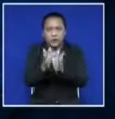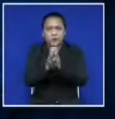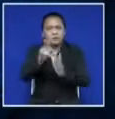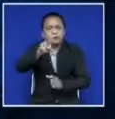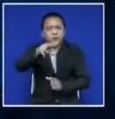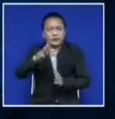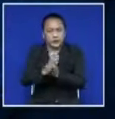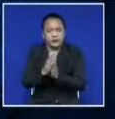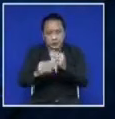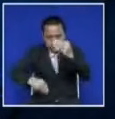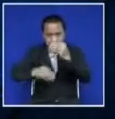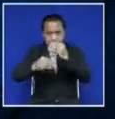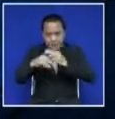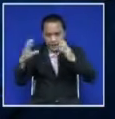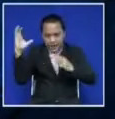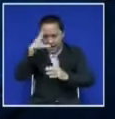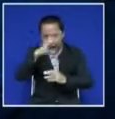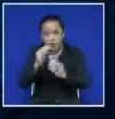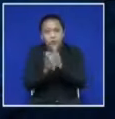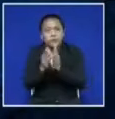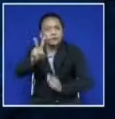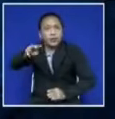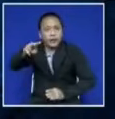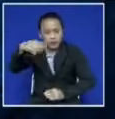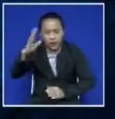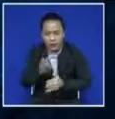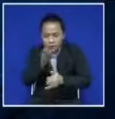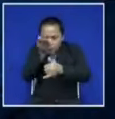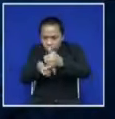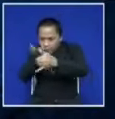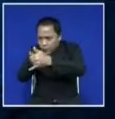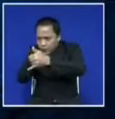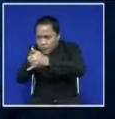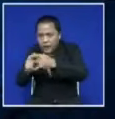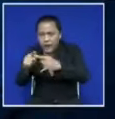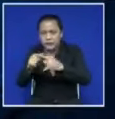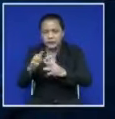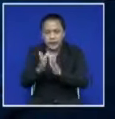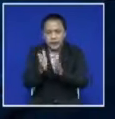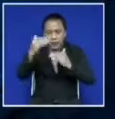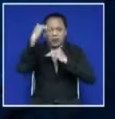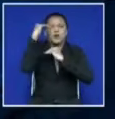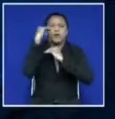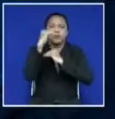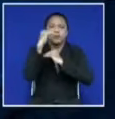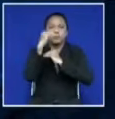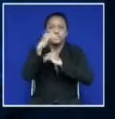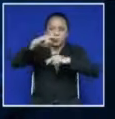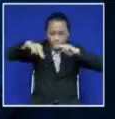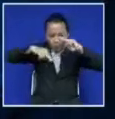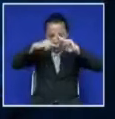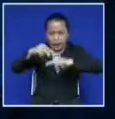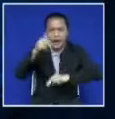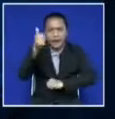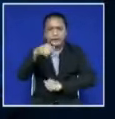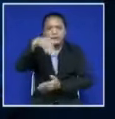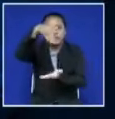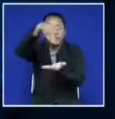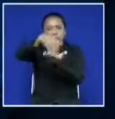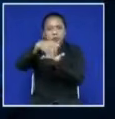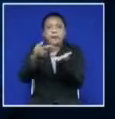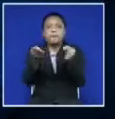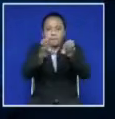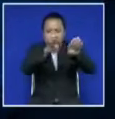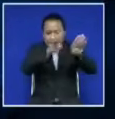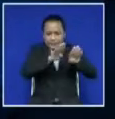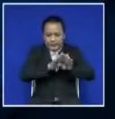ายแล้ววันนี้ยังตรวจเพิ่มเติมไปอีก 2,000 รายนะครับอย่างนี้เป็นต้นนะครับก็จะอยู่ในบริเวณที่เราสามารถควบคุมสถานการณ์ได้และขณะนี้บริเวณเหล่านี้ถูกปิดกั้นน